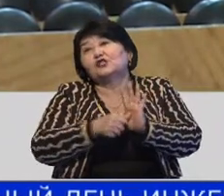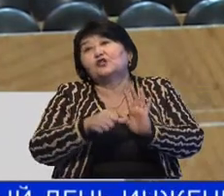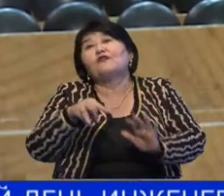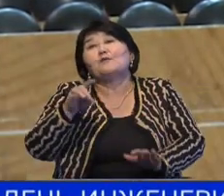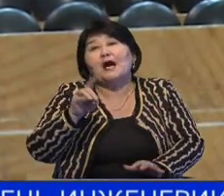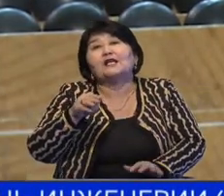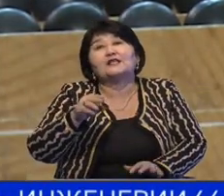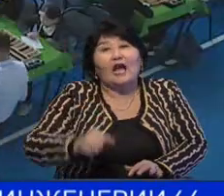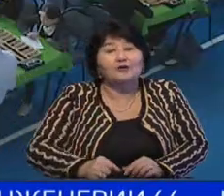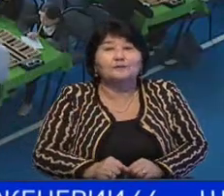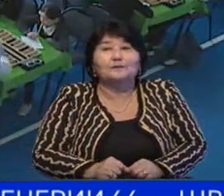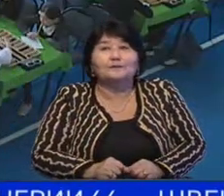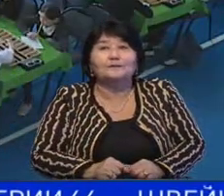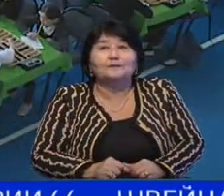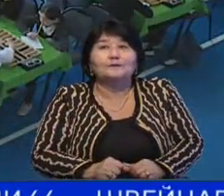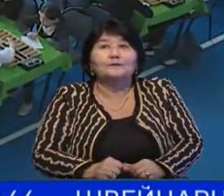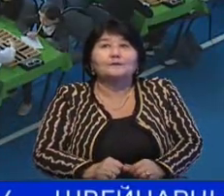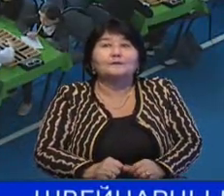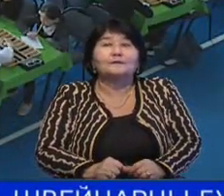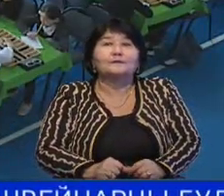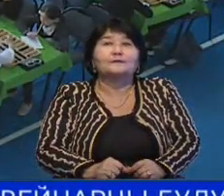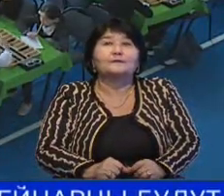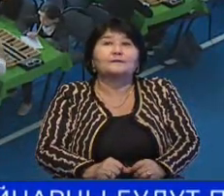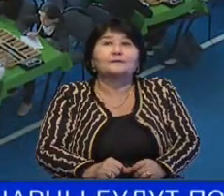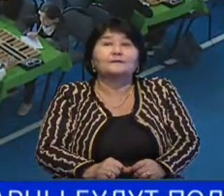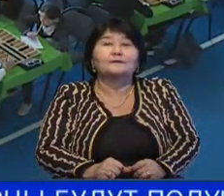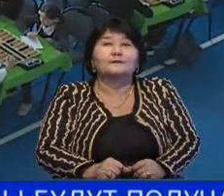марта. Галымжан Жумназар, Баужан Кожамуратов, Еркебулан Шокенбаев, телеканал Кызылорда.